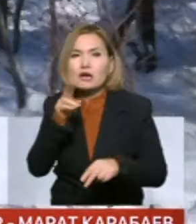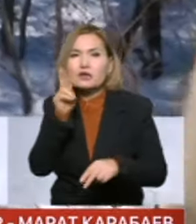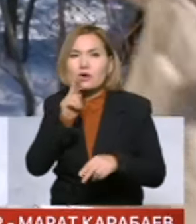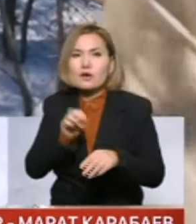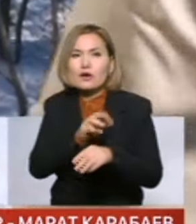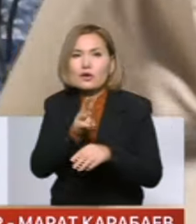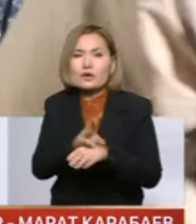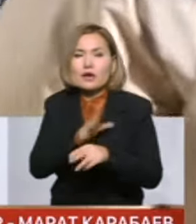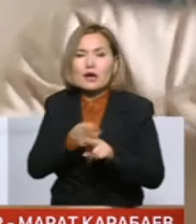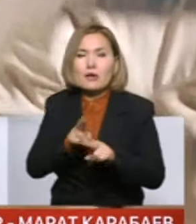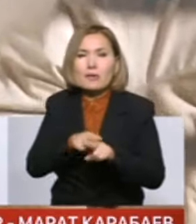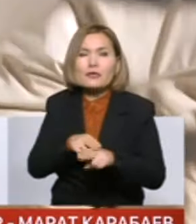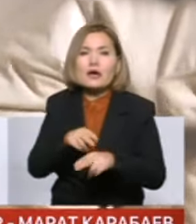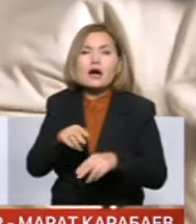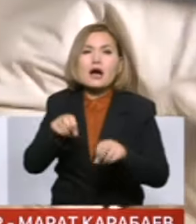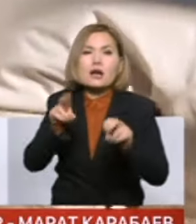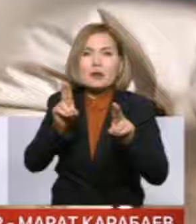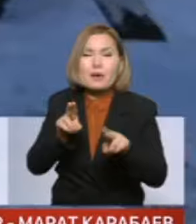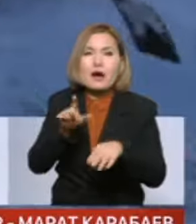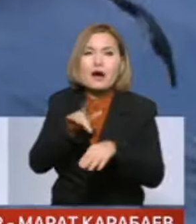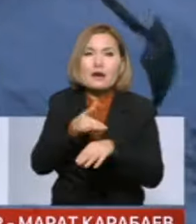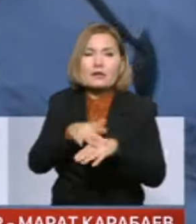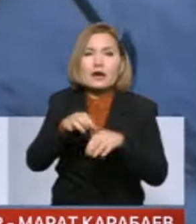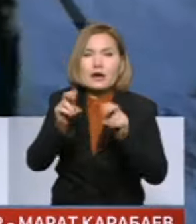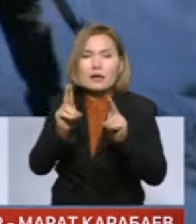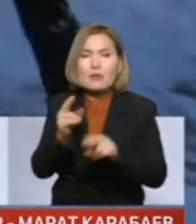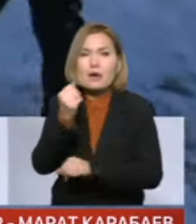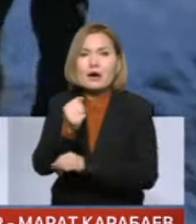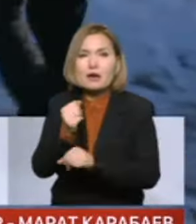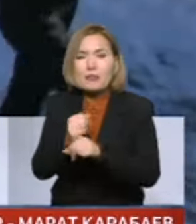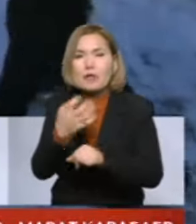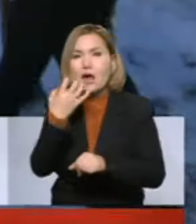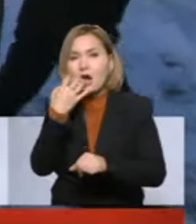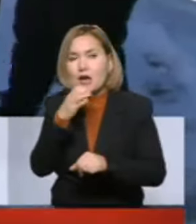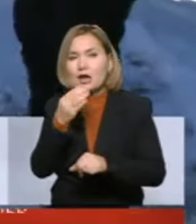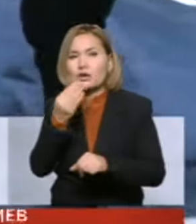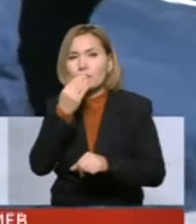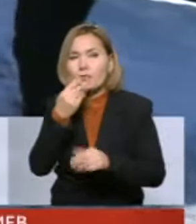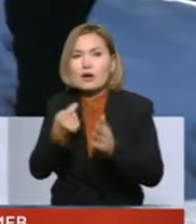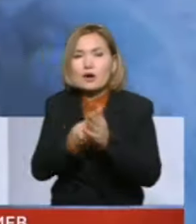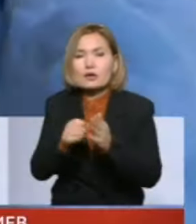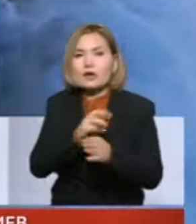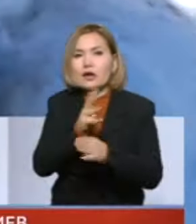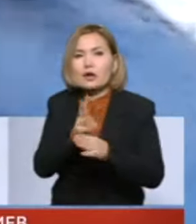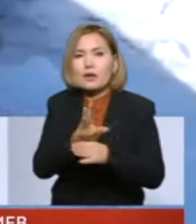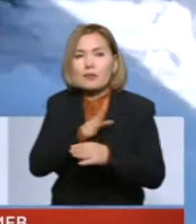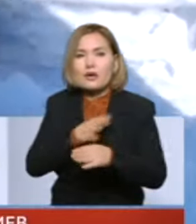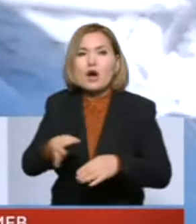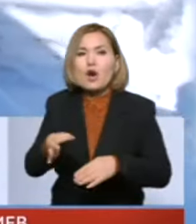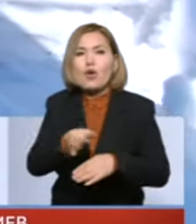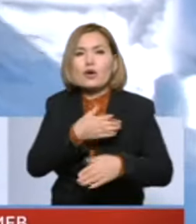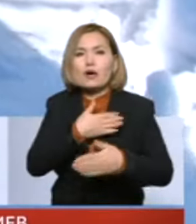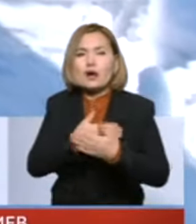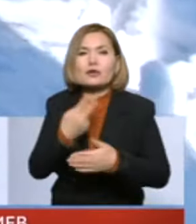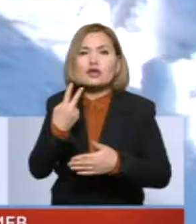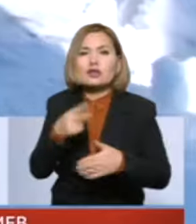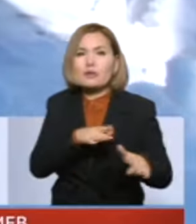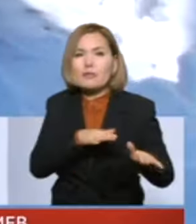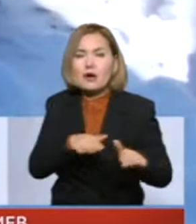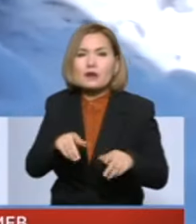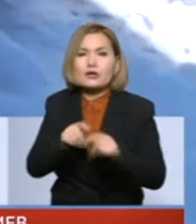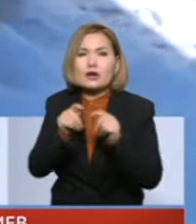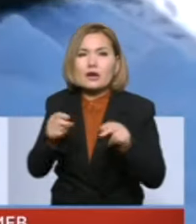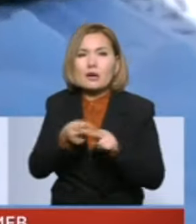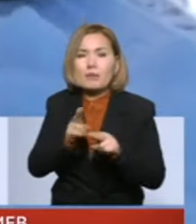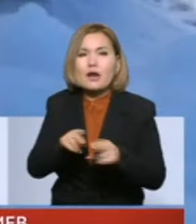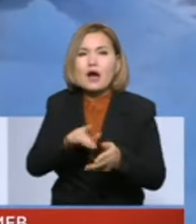ұйымдастырды. Коммуналдық сала қызметкерлеріне ыстық шай мен тәтті тоқаш таратты. Белсенділер облыс бойынша 20 іс-шара өткізген, ал